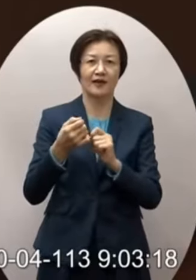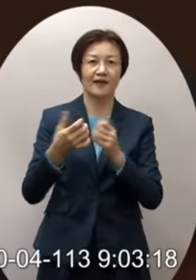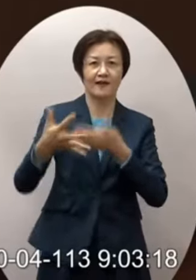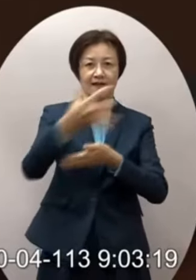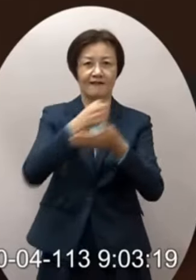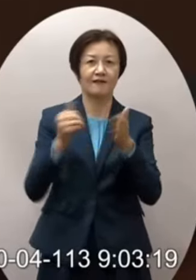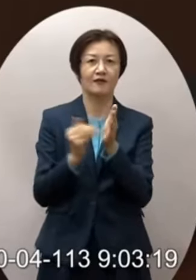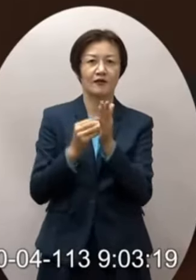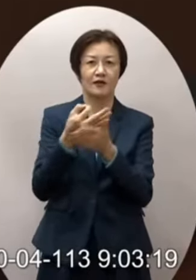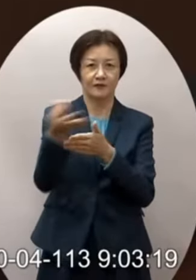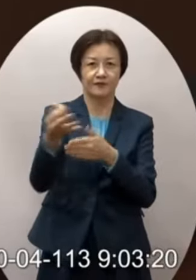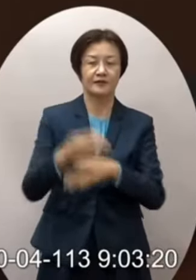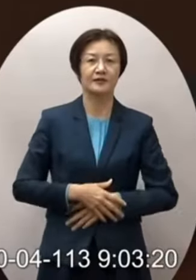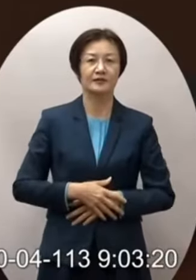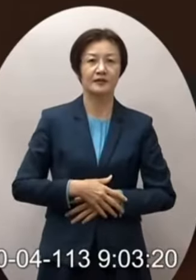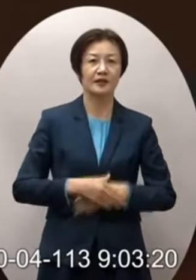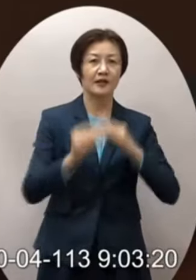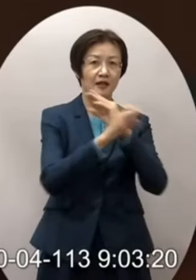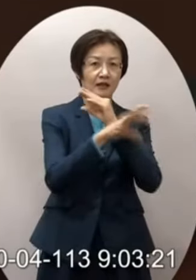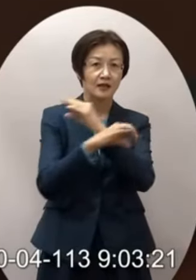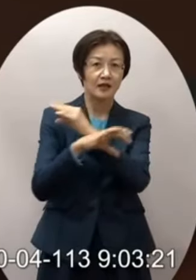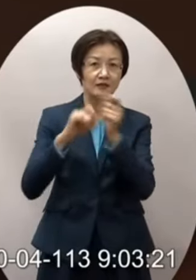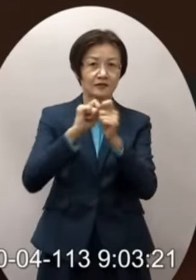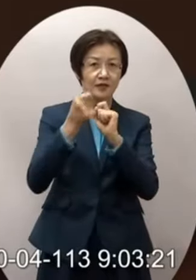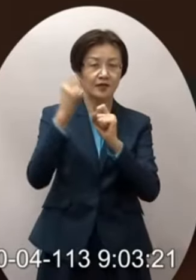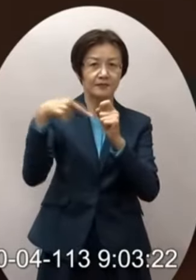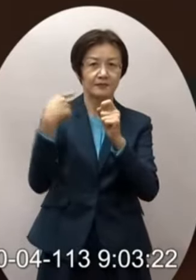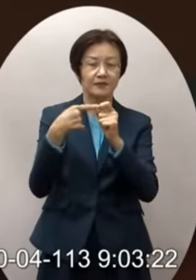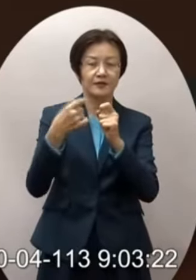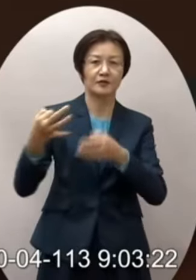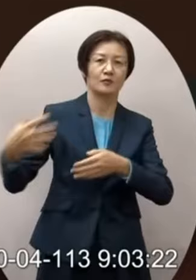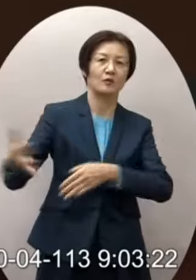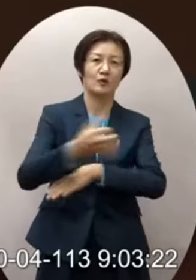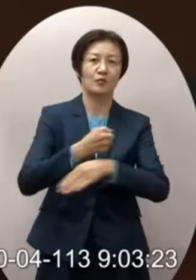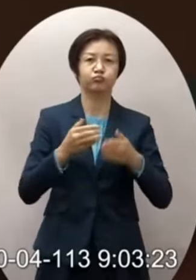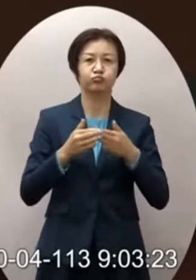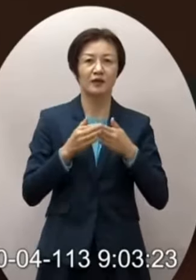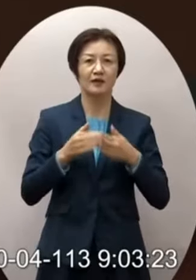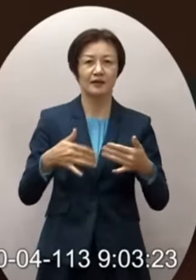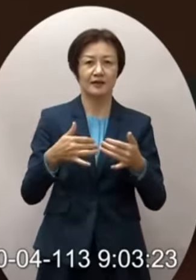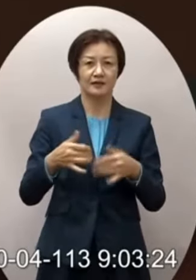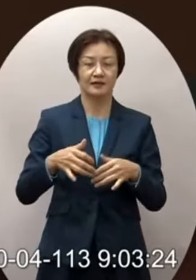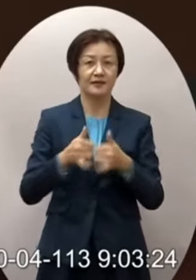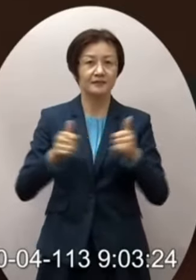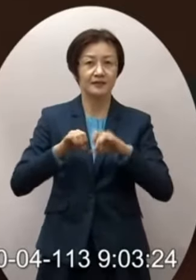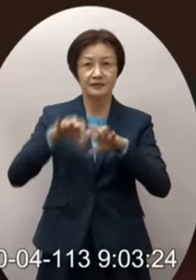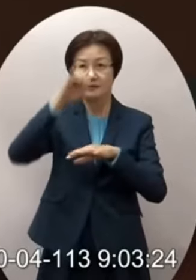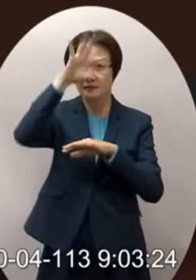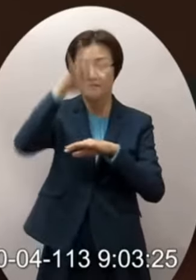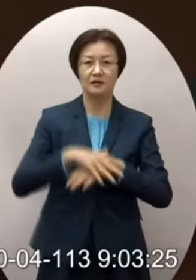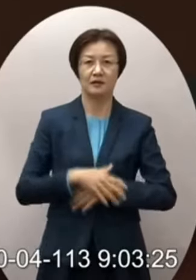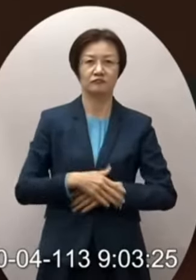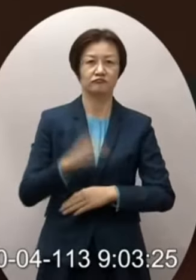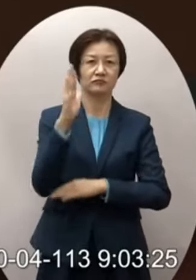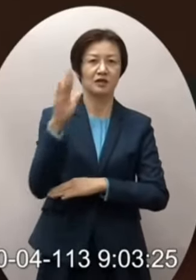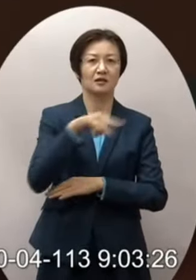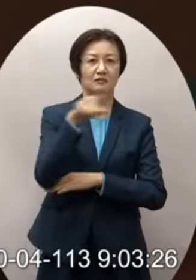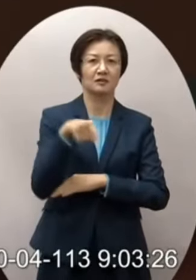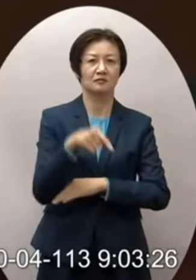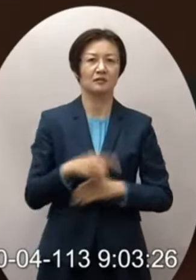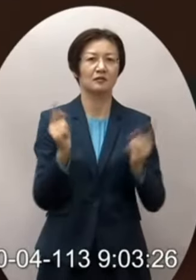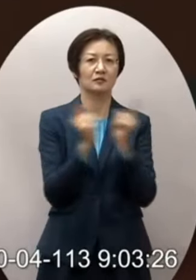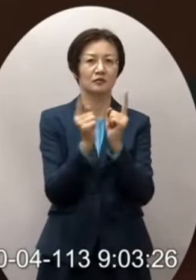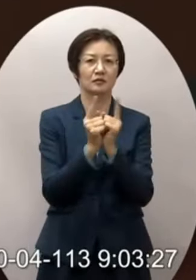税明年就要开征了，只是民进党政府，你们始终不愿意面对这一